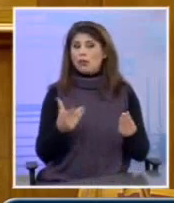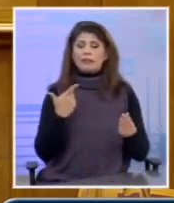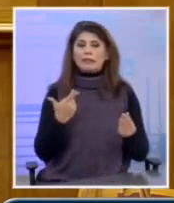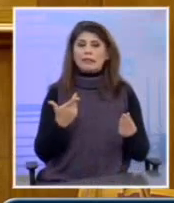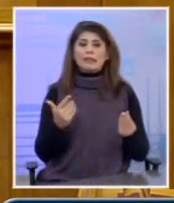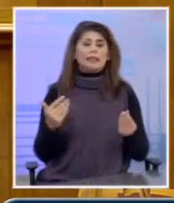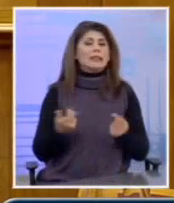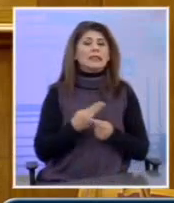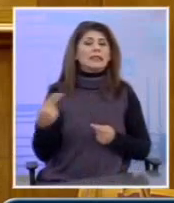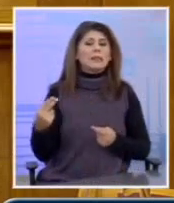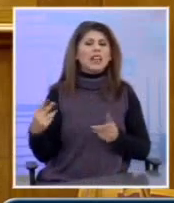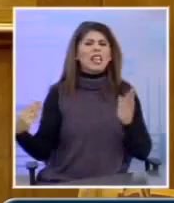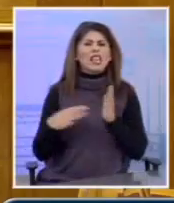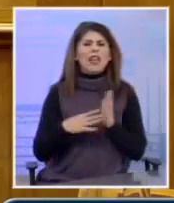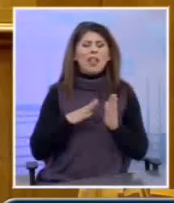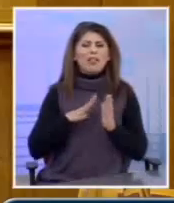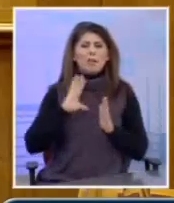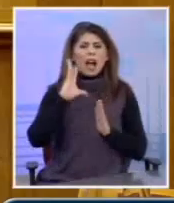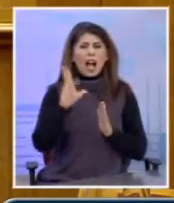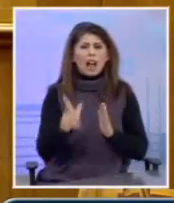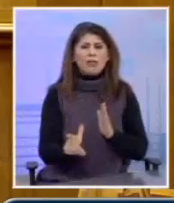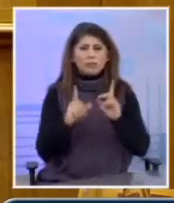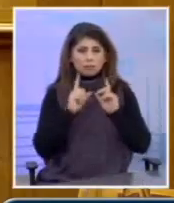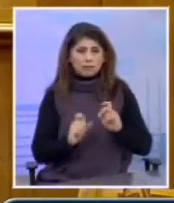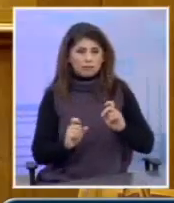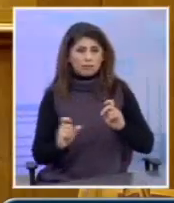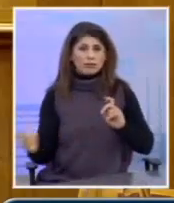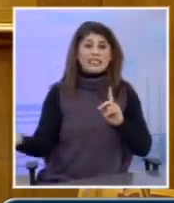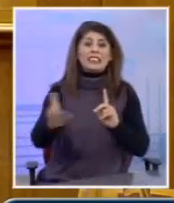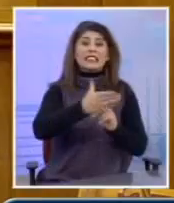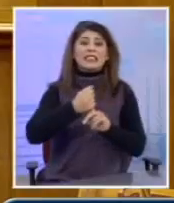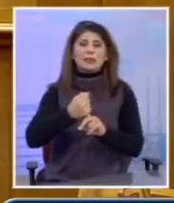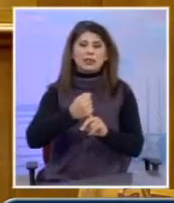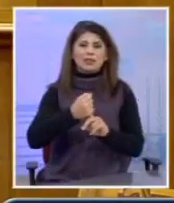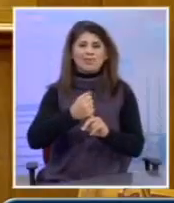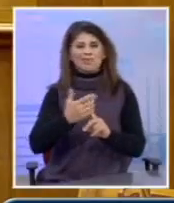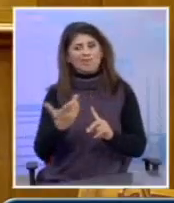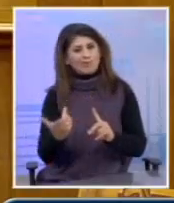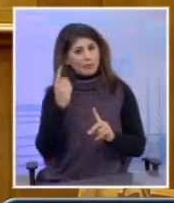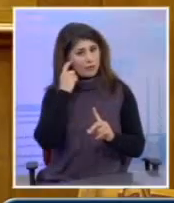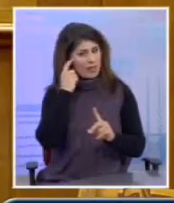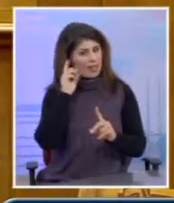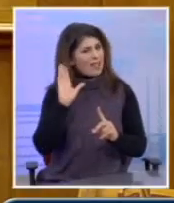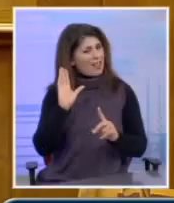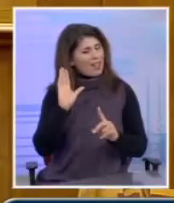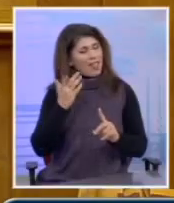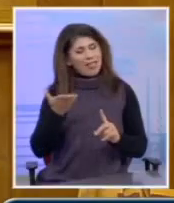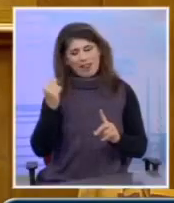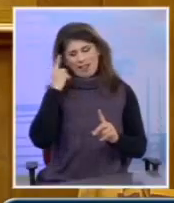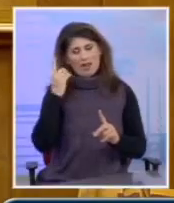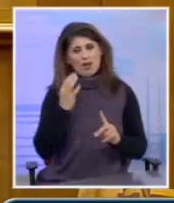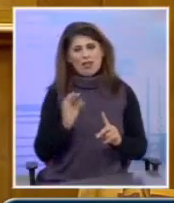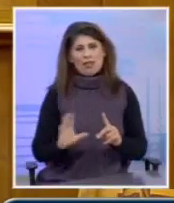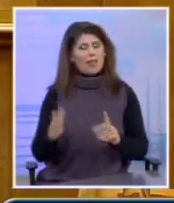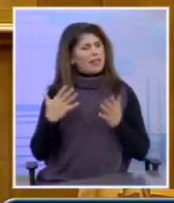μεταγωγή χιλιάδων ανθρώπων καθημερινώς υπό το καθεστώς σύλληψης, και αυτό αντιλαμβάνεστε ότι είναι πέρα και έξω από κάθε λογική,